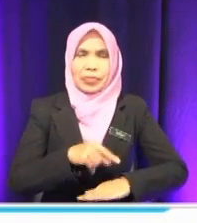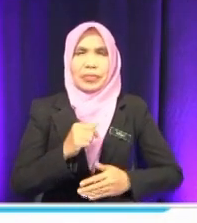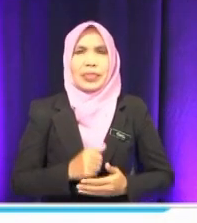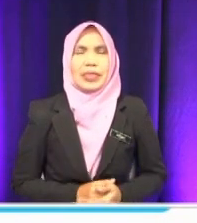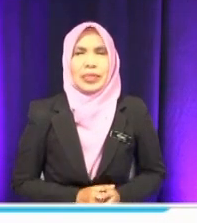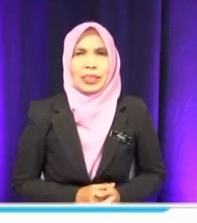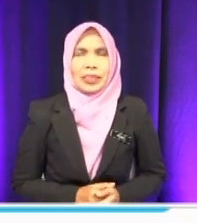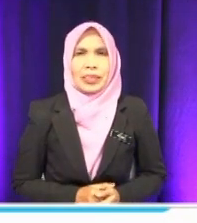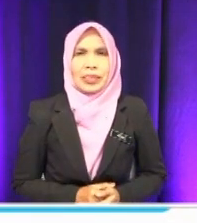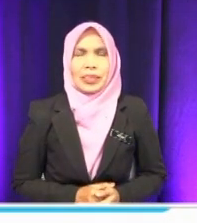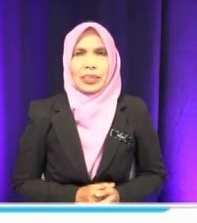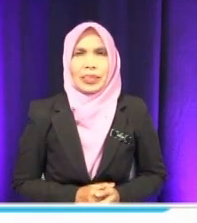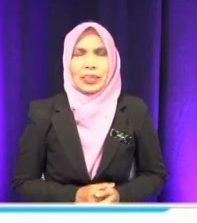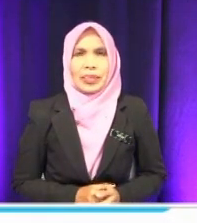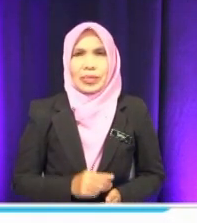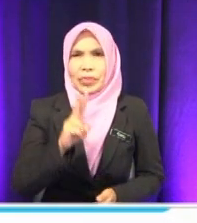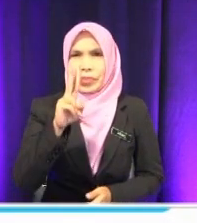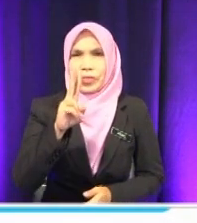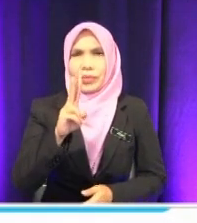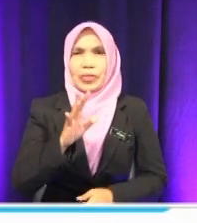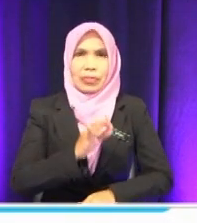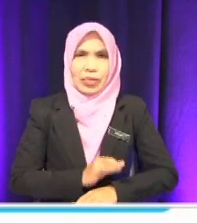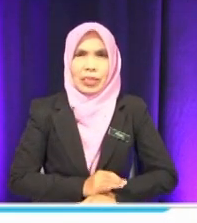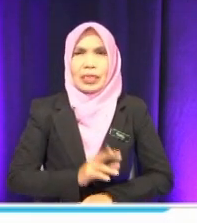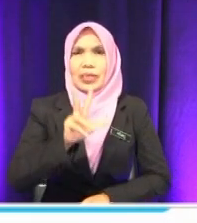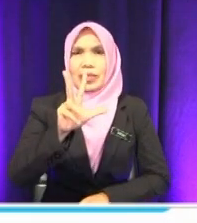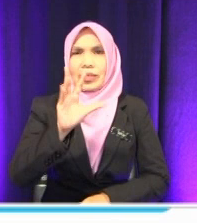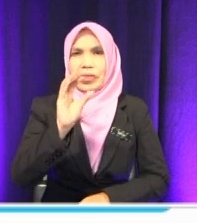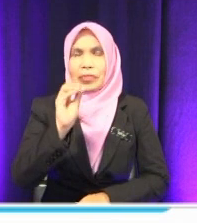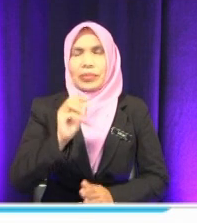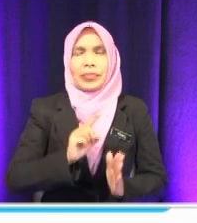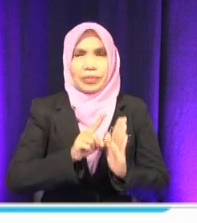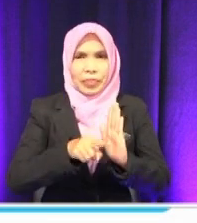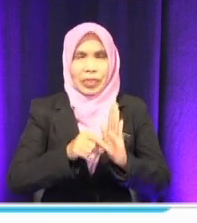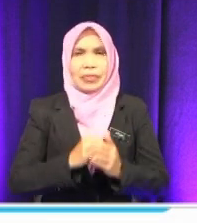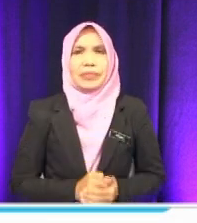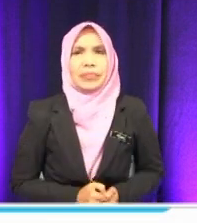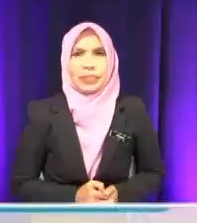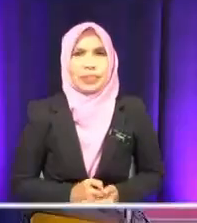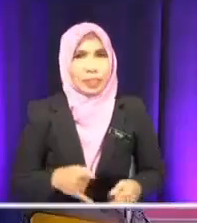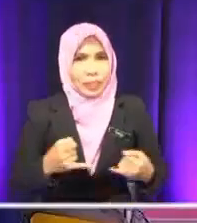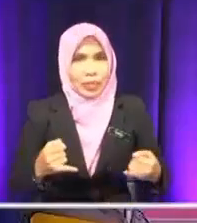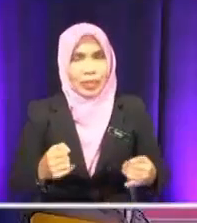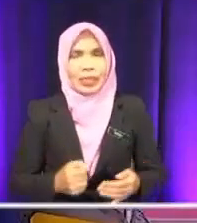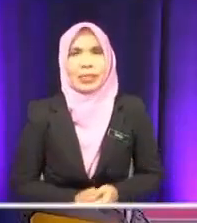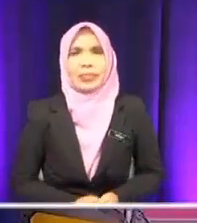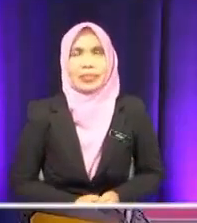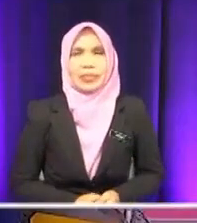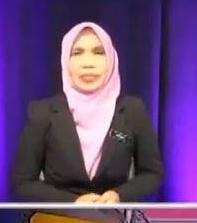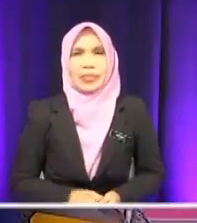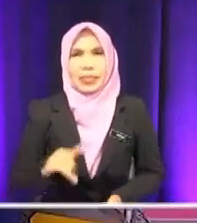format secara keseluruhan Oke jenis instrumen yang diuji dalam kertas satu ini ialah